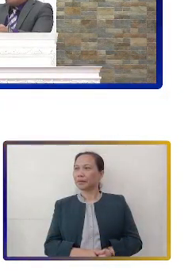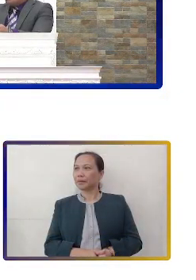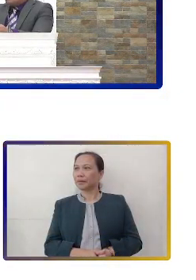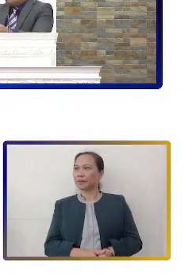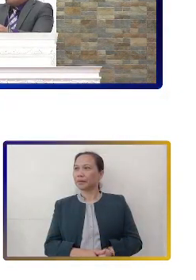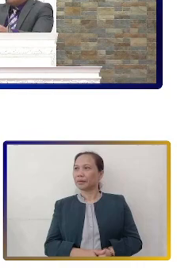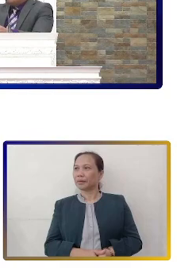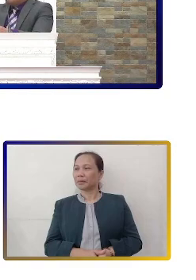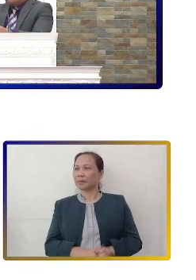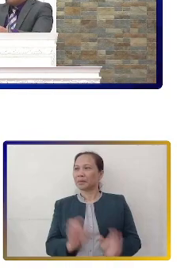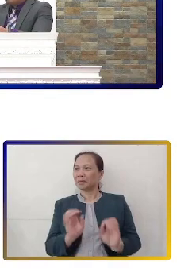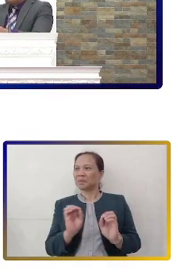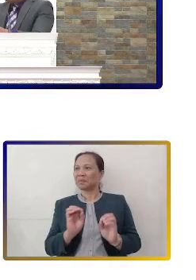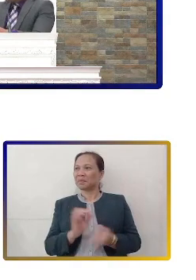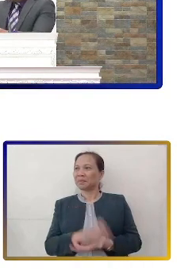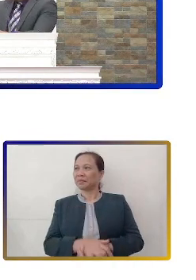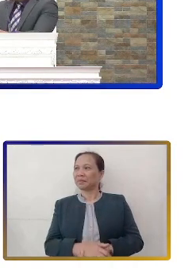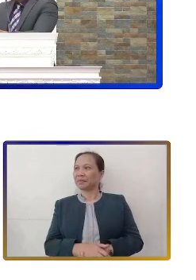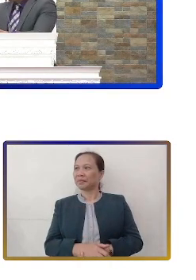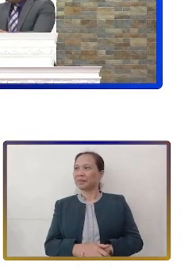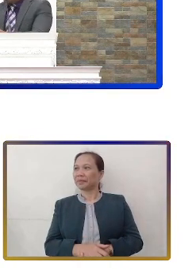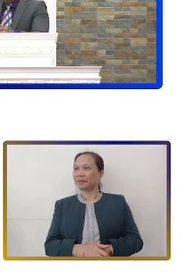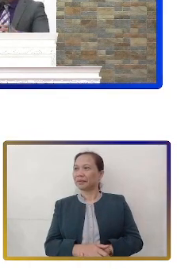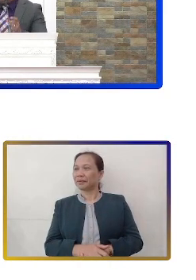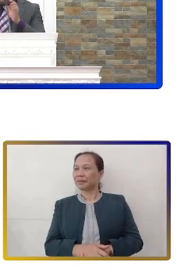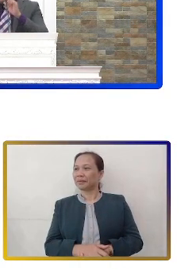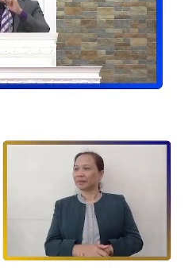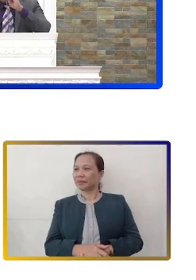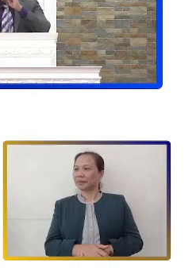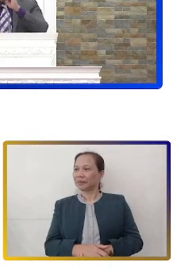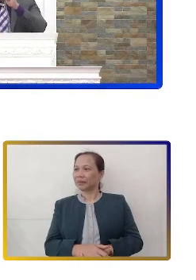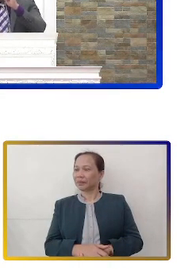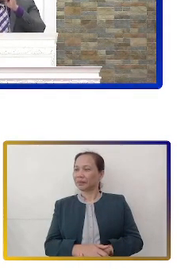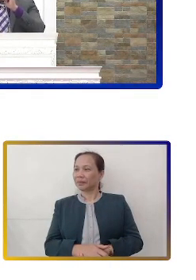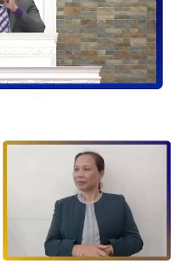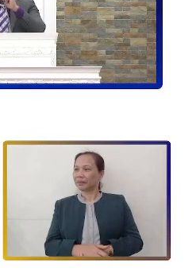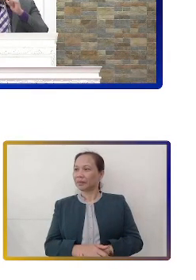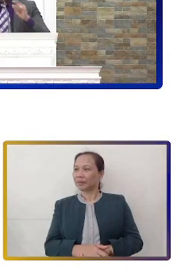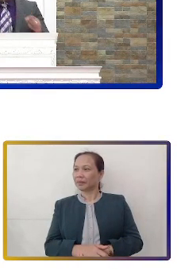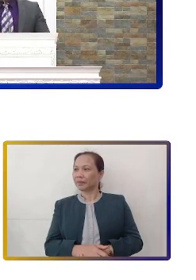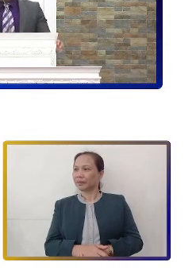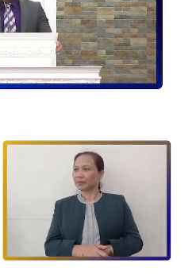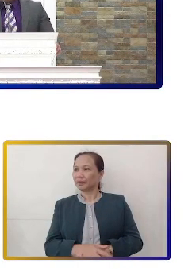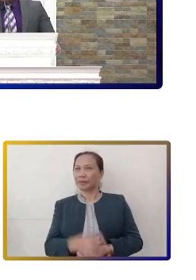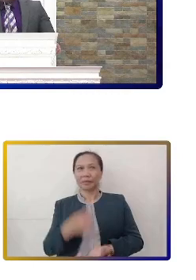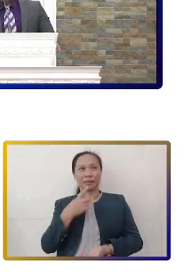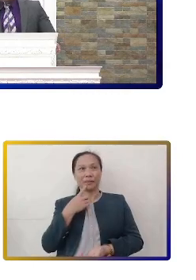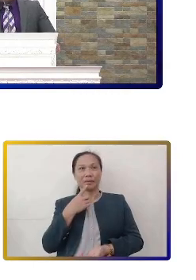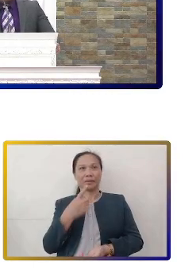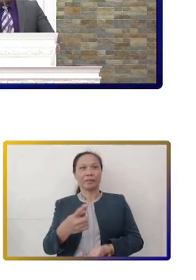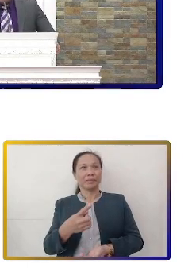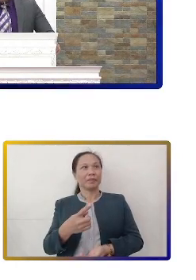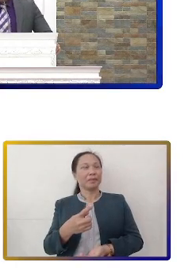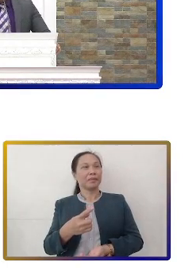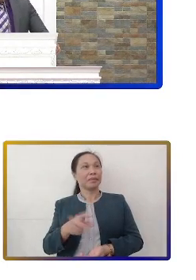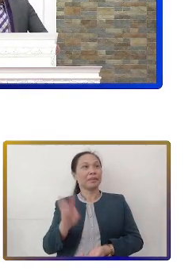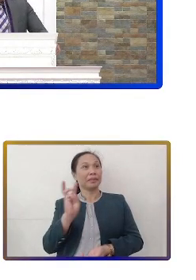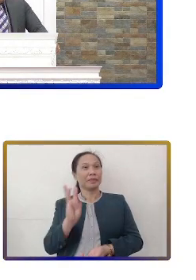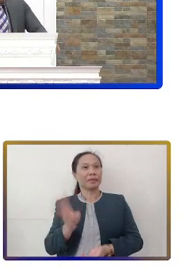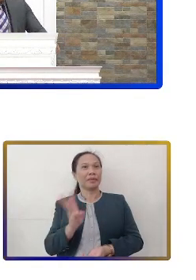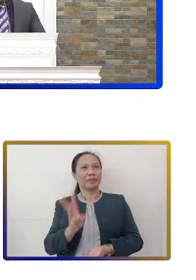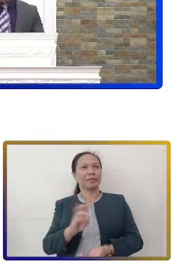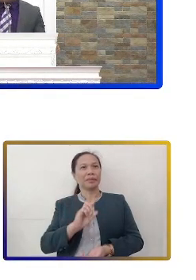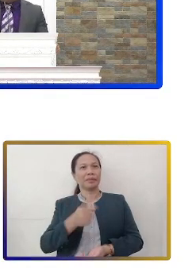pa? Wala na? From the stations, wala na mo? Alright, sa aming pong 60 first time visitors, we would like